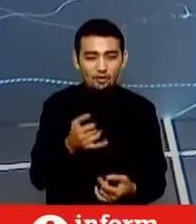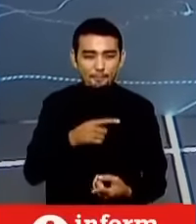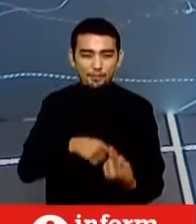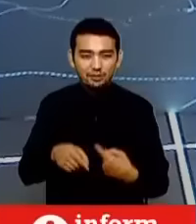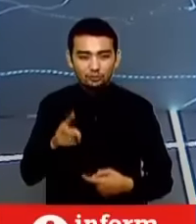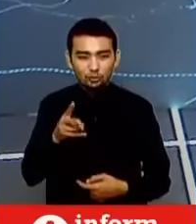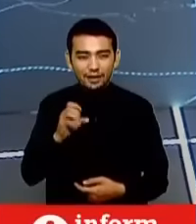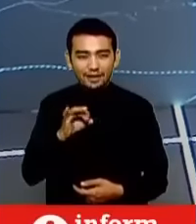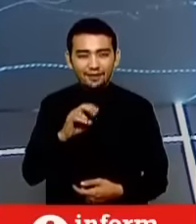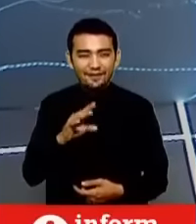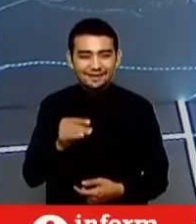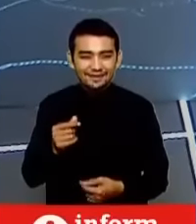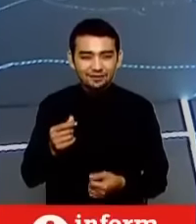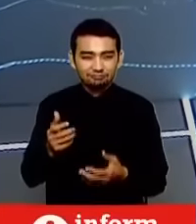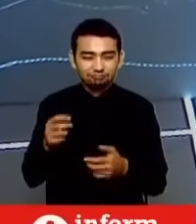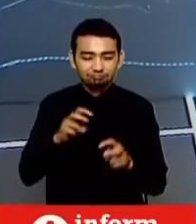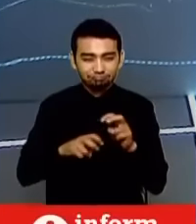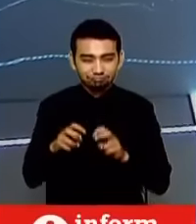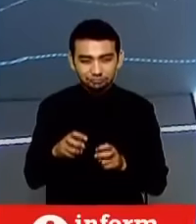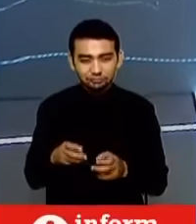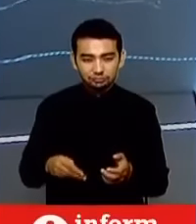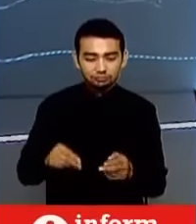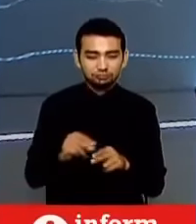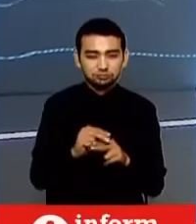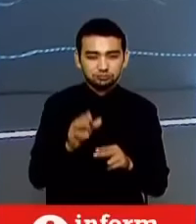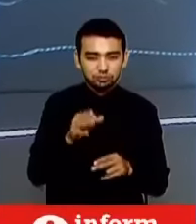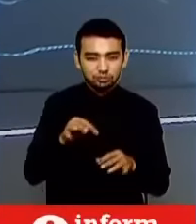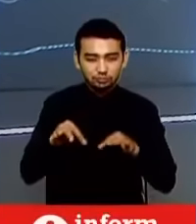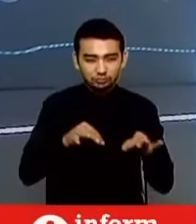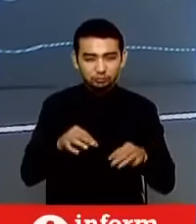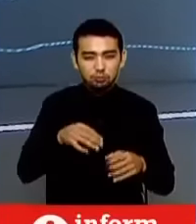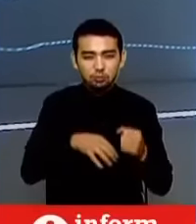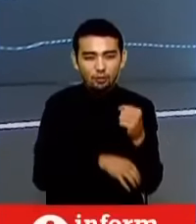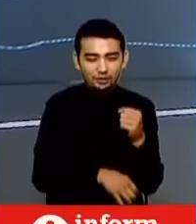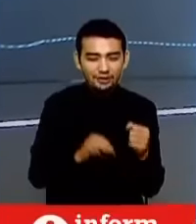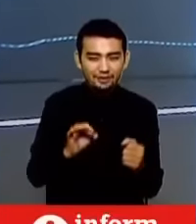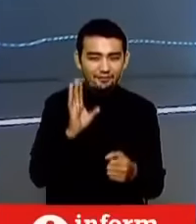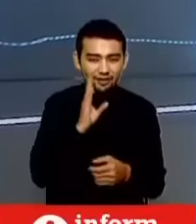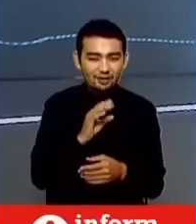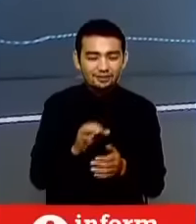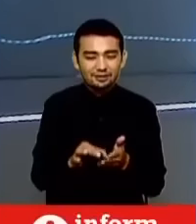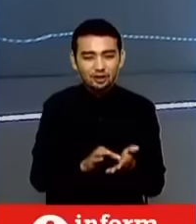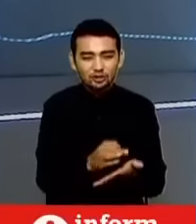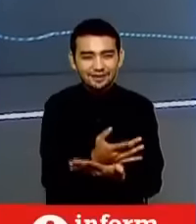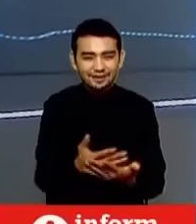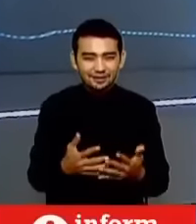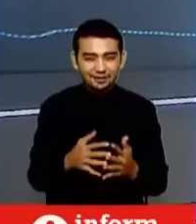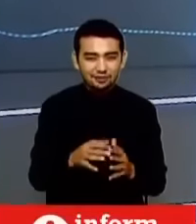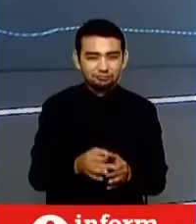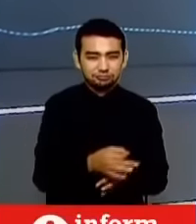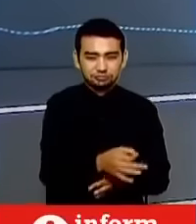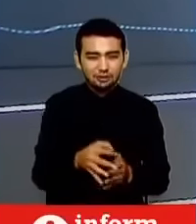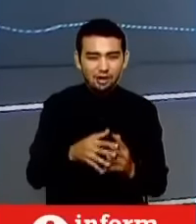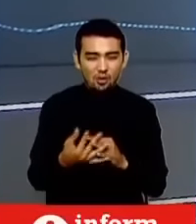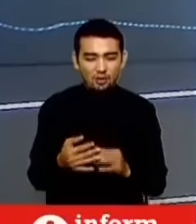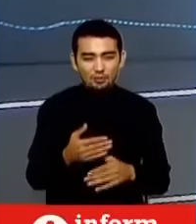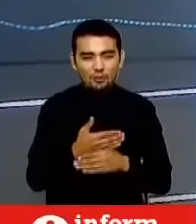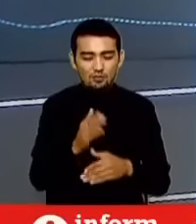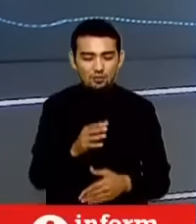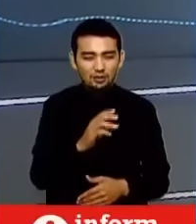привлекают инвестиции, есть договоренности. После реконструкции живительная влага и обеспечат сразу несколько населенных пунктов. Села